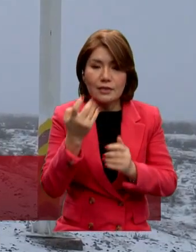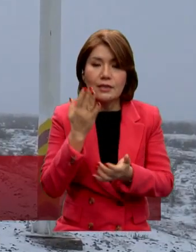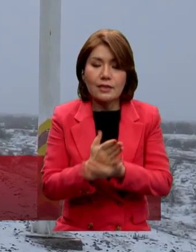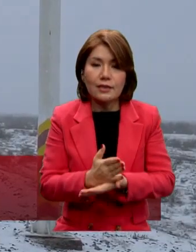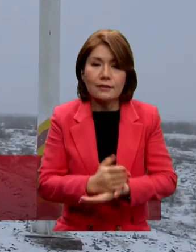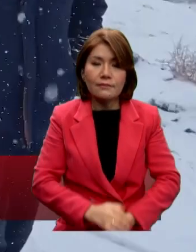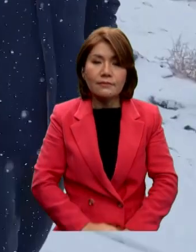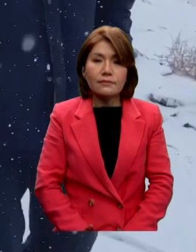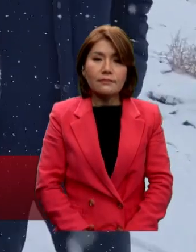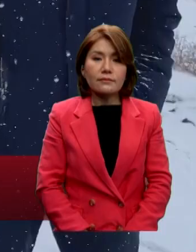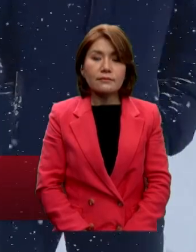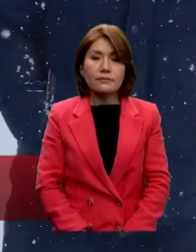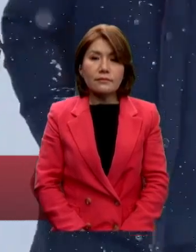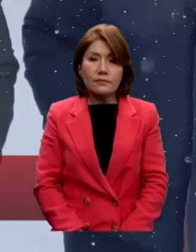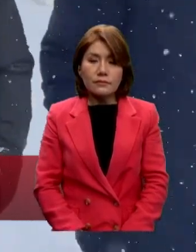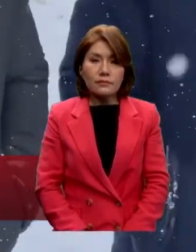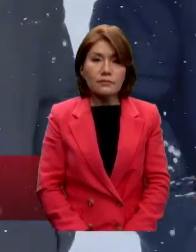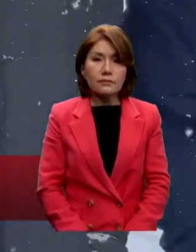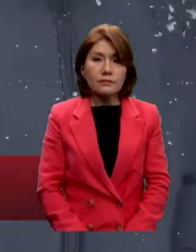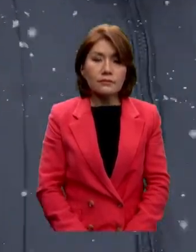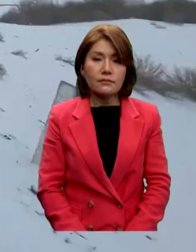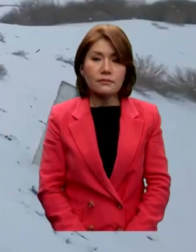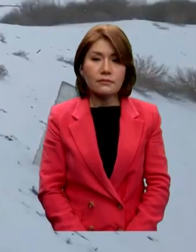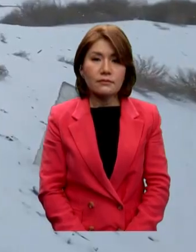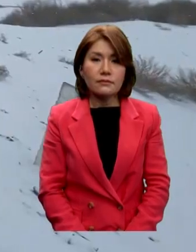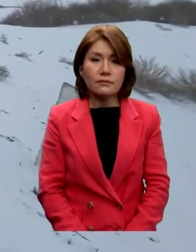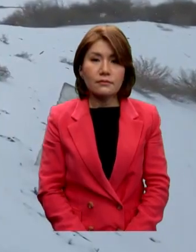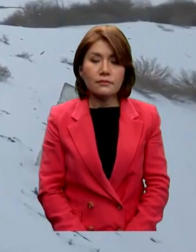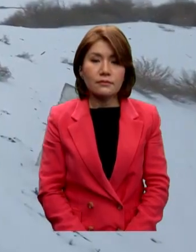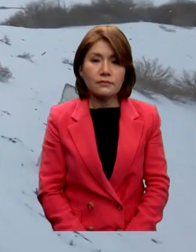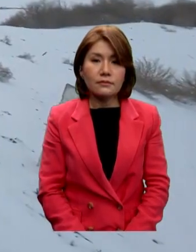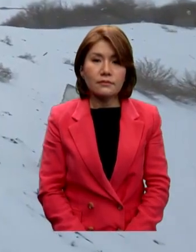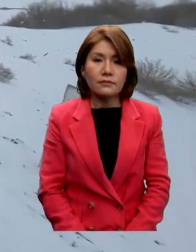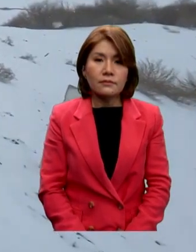Диана Аганик, Зажанбулат Андабаев, Атамикен Бизнес, Жамбылская область.